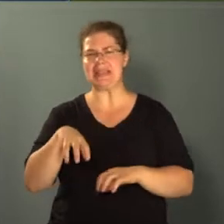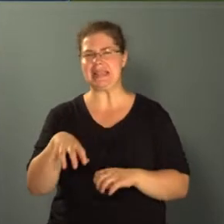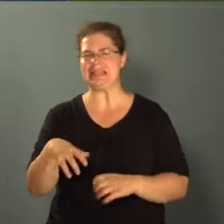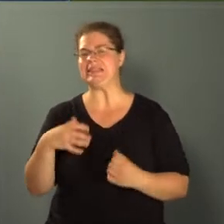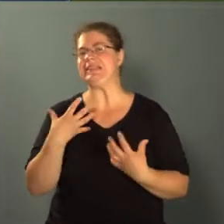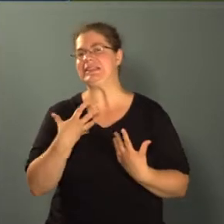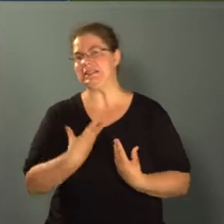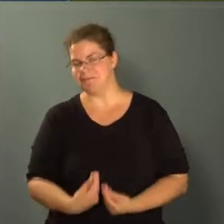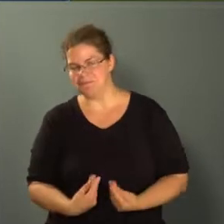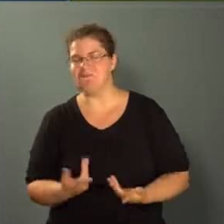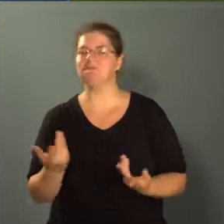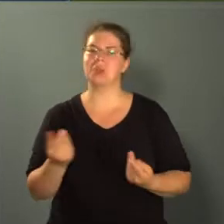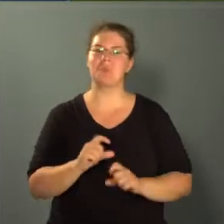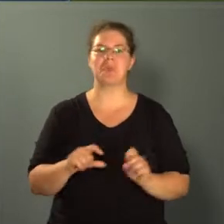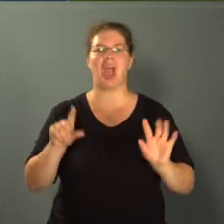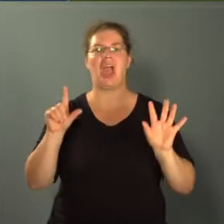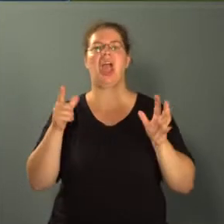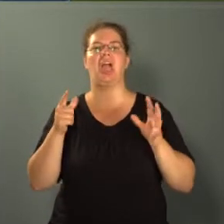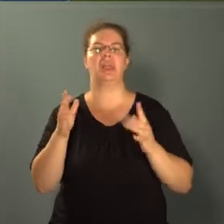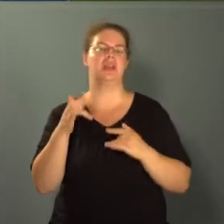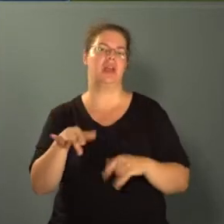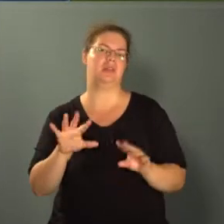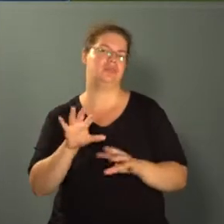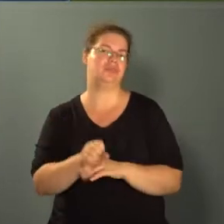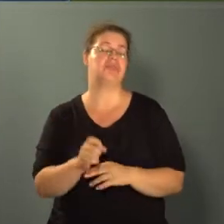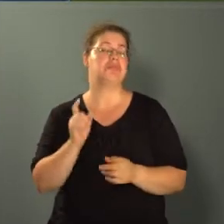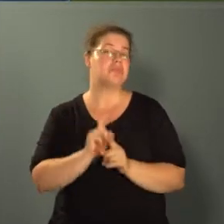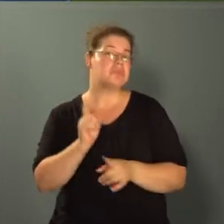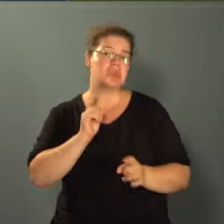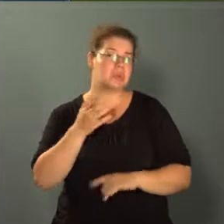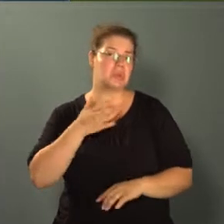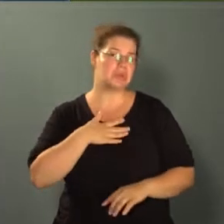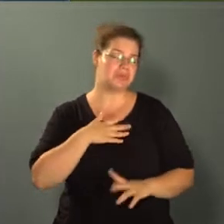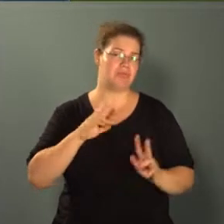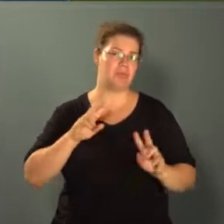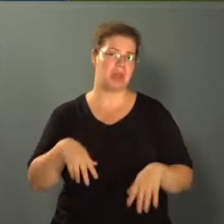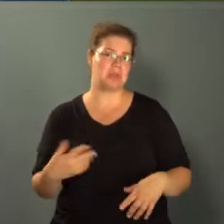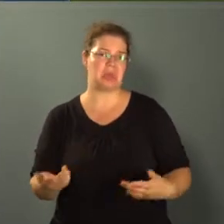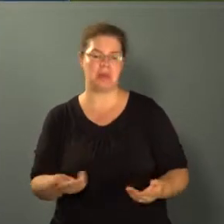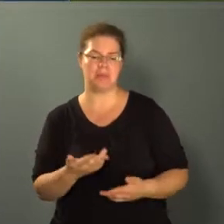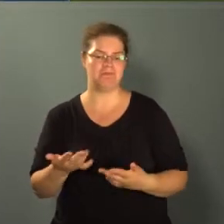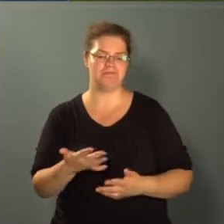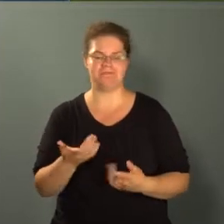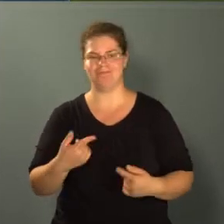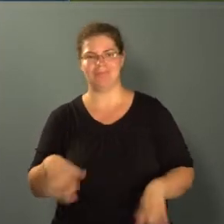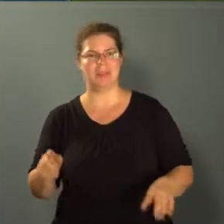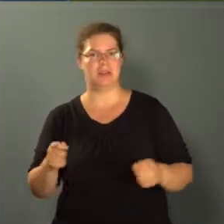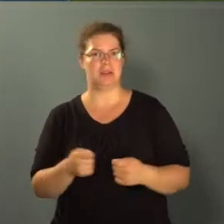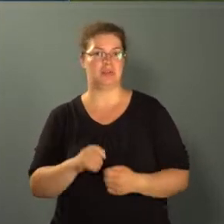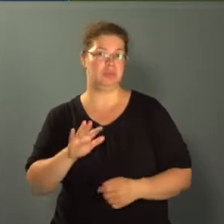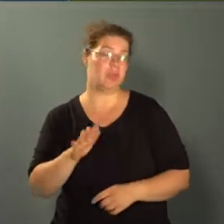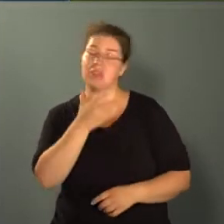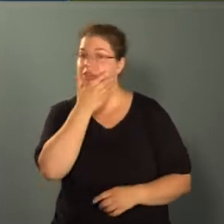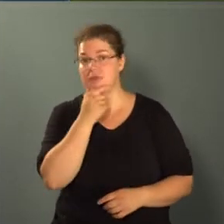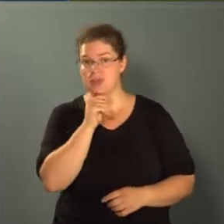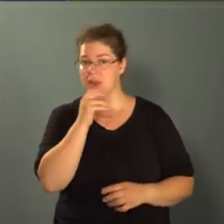belefáradtunk, amiatt hetedik helyezést értünk el, ami úgy gondolom, hogy valójában a mi klubunknak. Az is